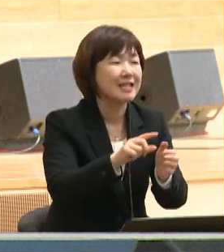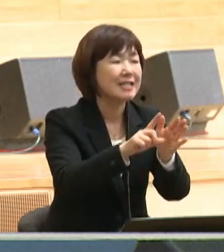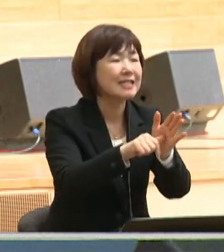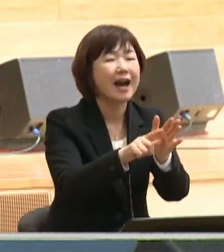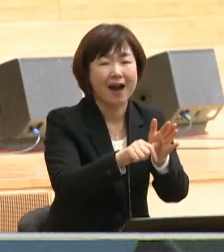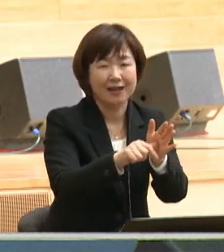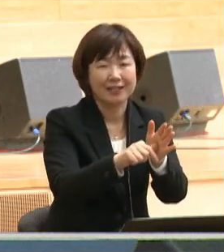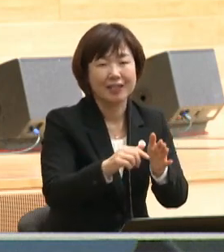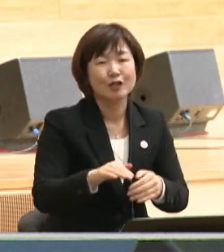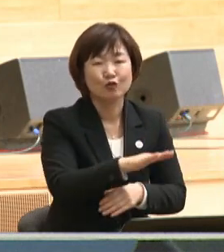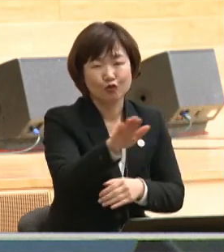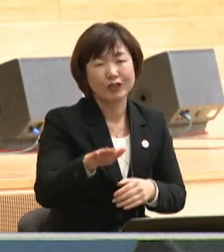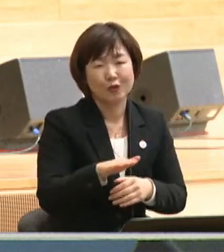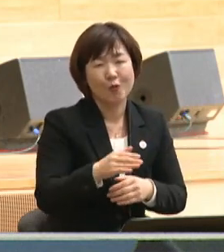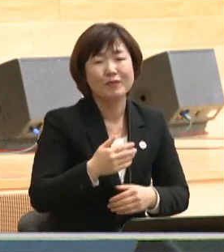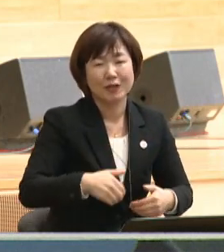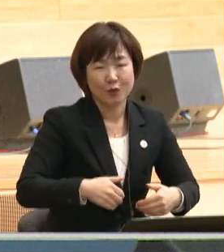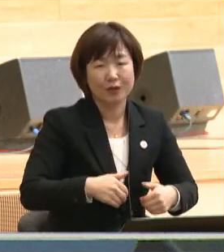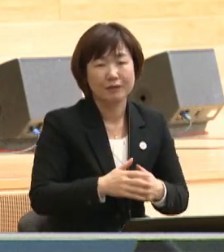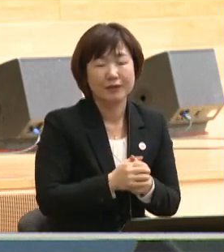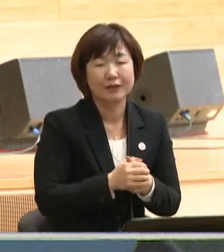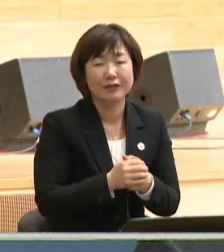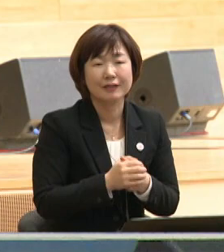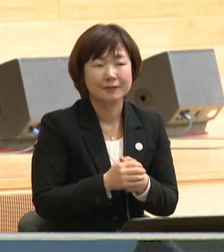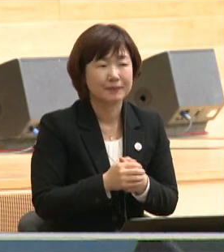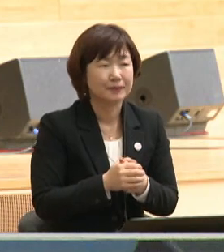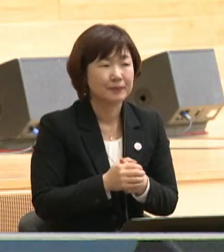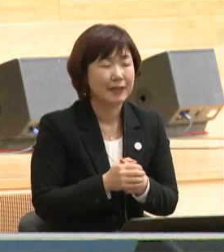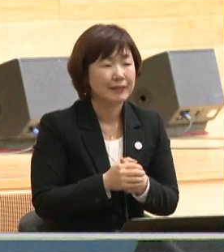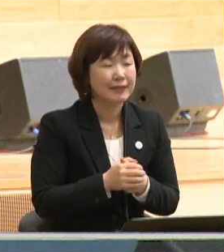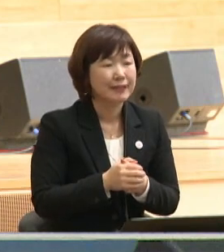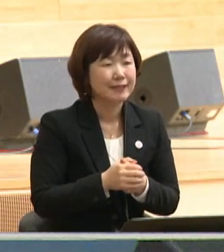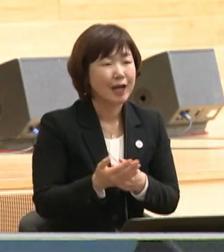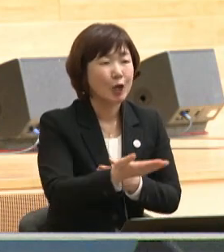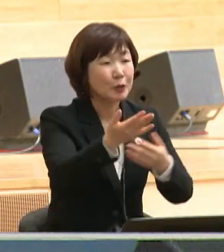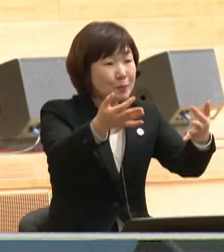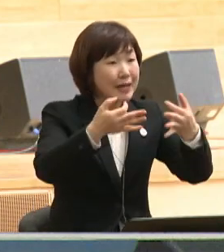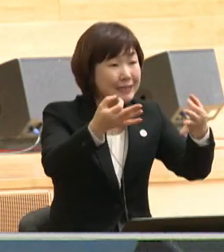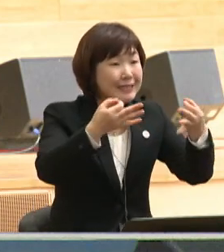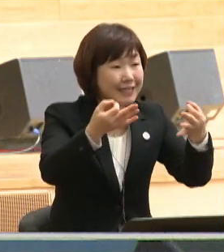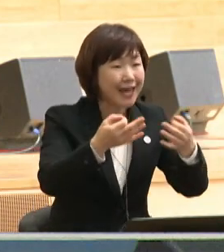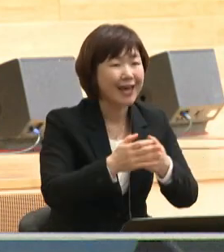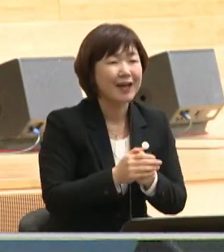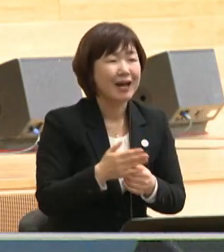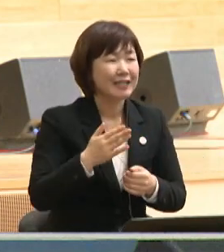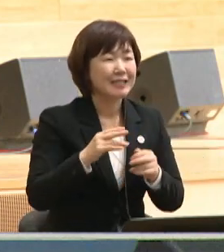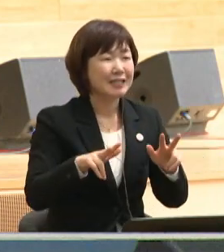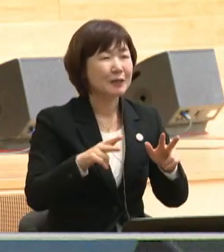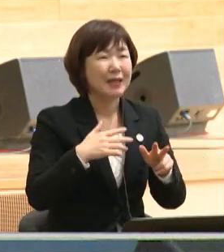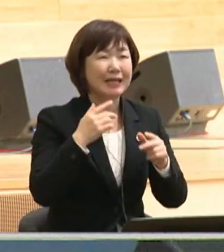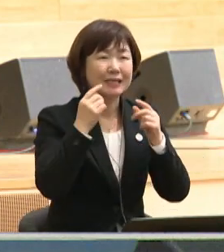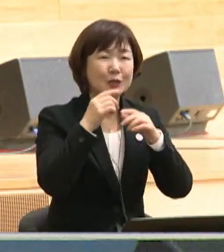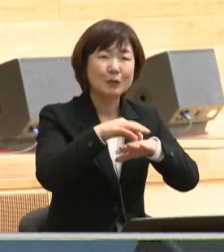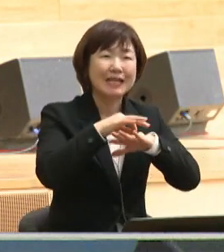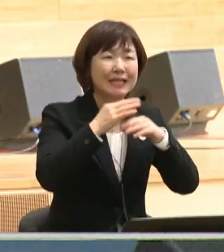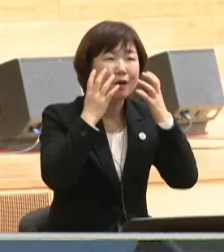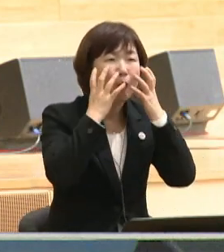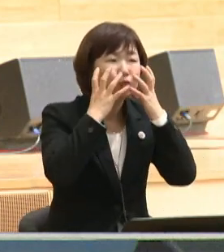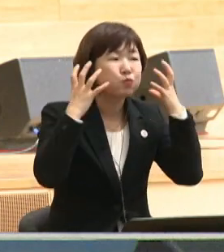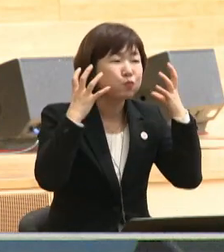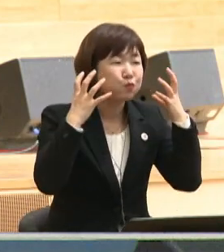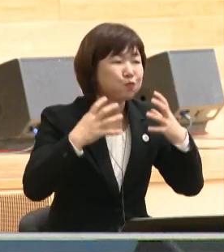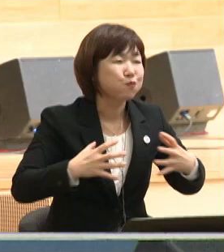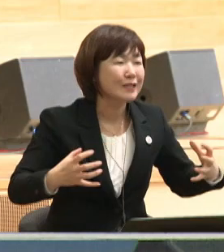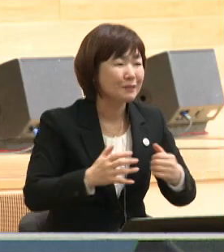우리에게도 필요하다는 것이죠 여러분 보기에 어떠실지 모르겠지만 저는 최근에 살이 굉장히 많이 쪘습니다